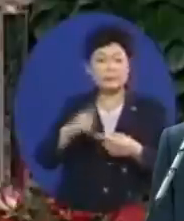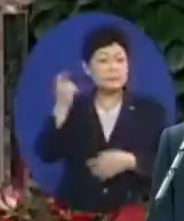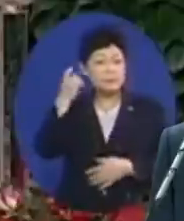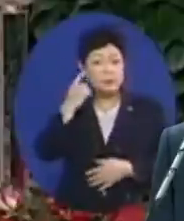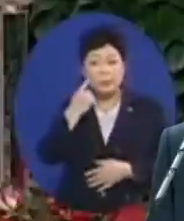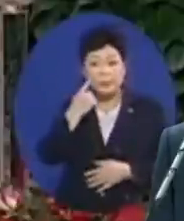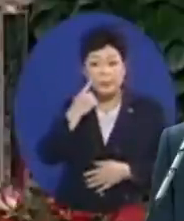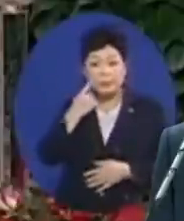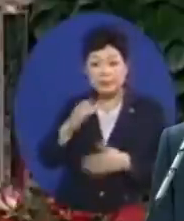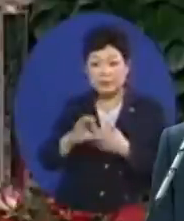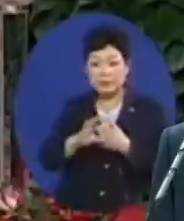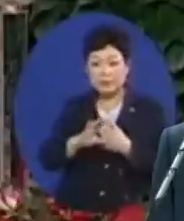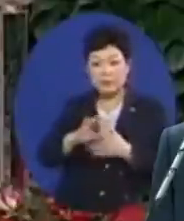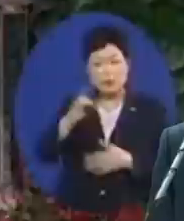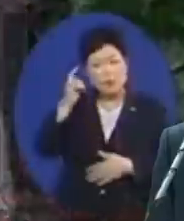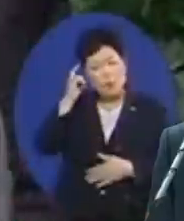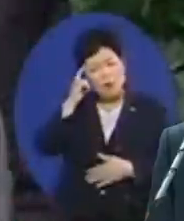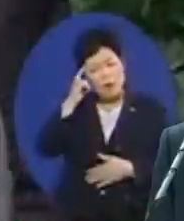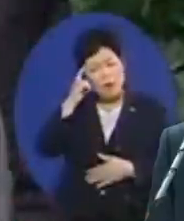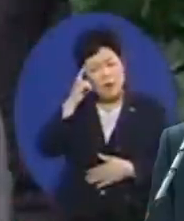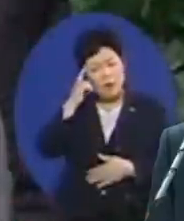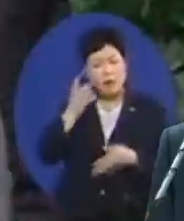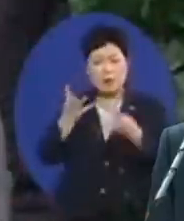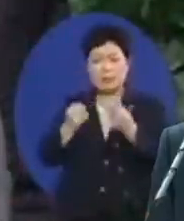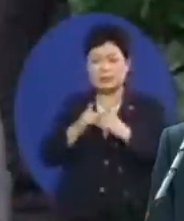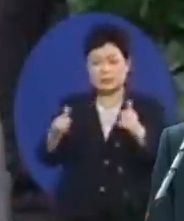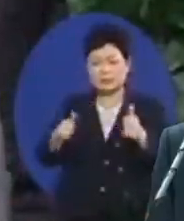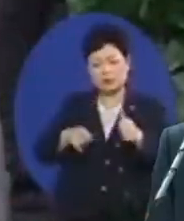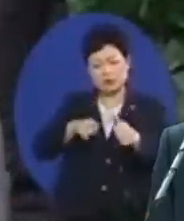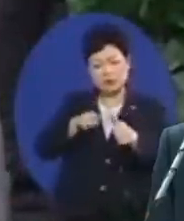들어보면 왜 그렇게 많은 사람을 죽였냐고